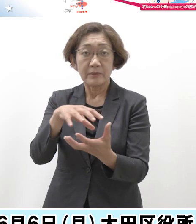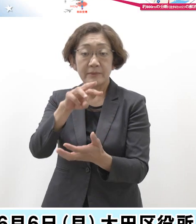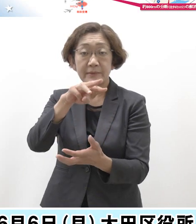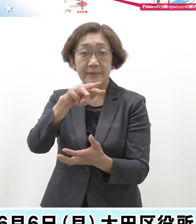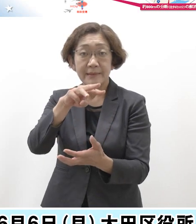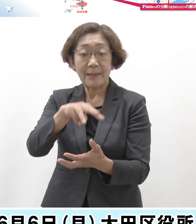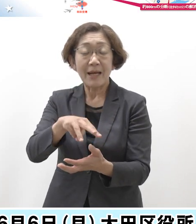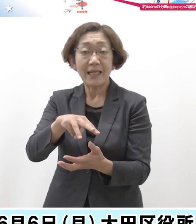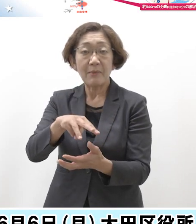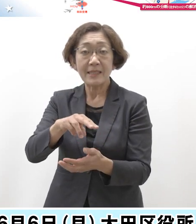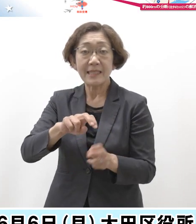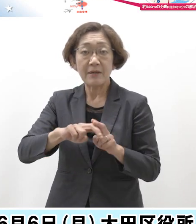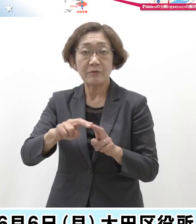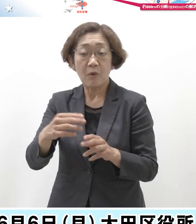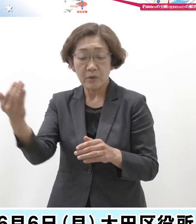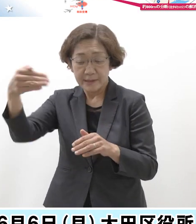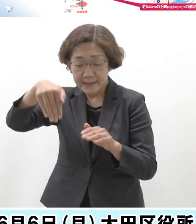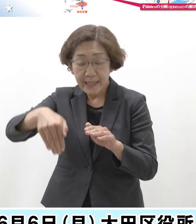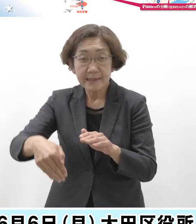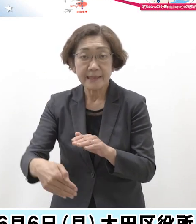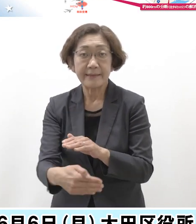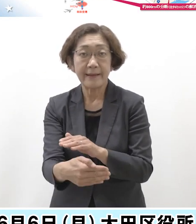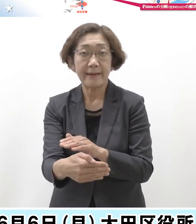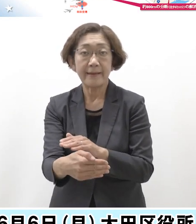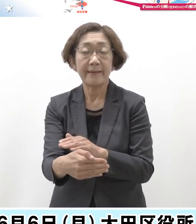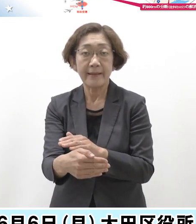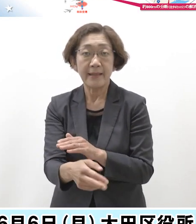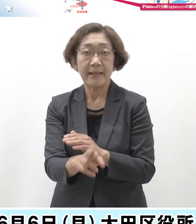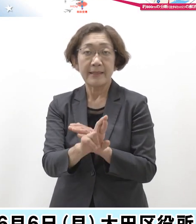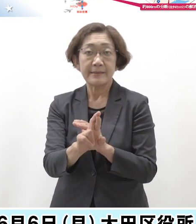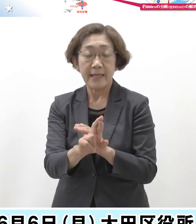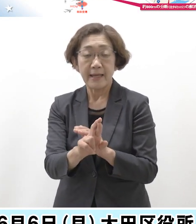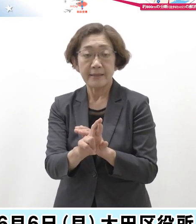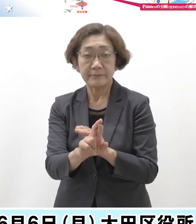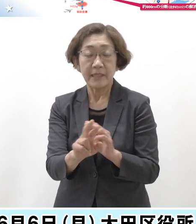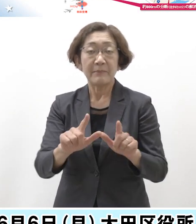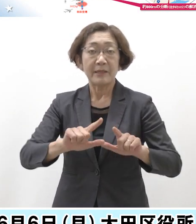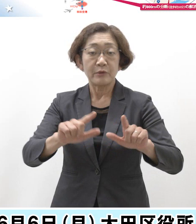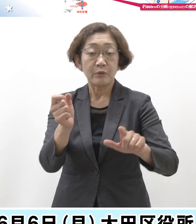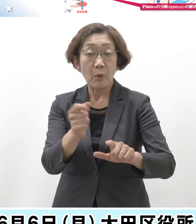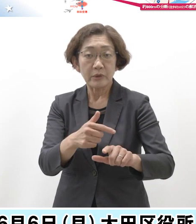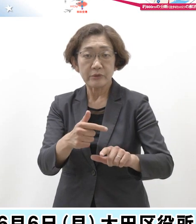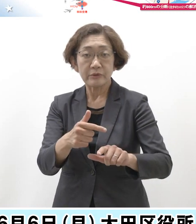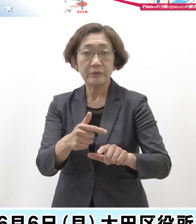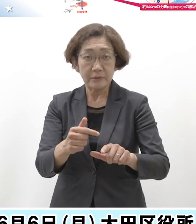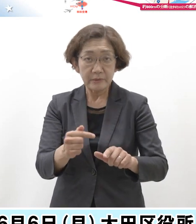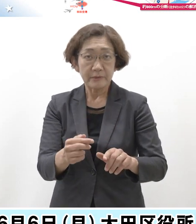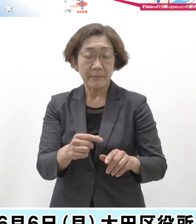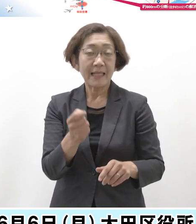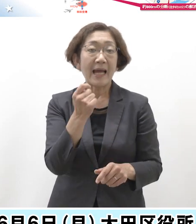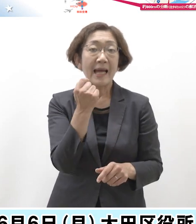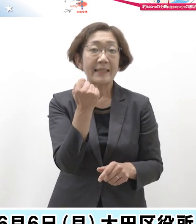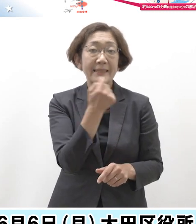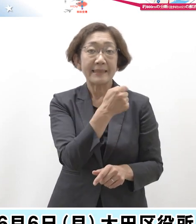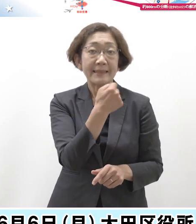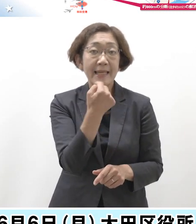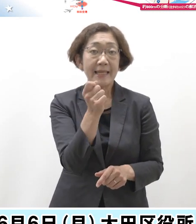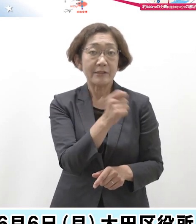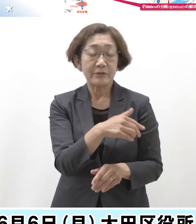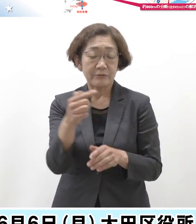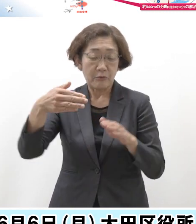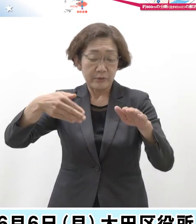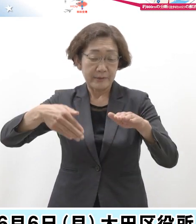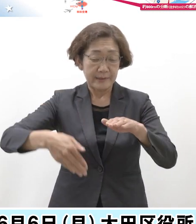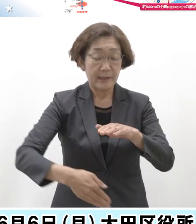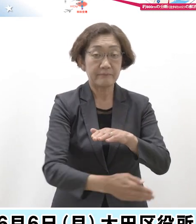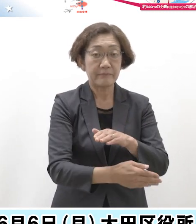急蒲田駅と京急蒲田駅の地下を通ることで、この間の約800メートルありますが、